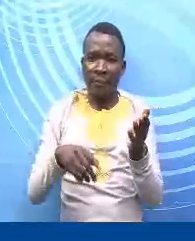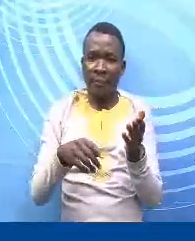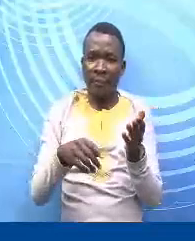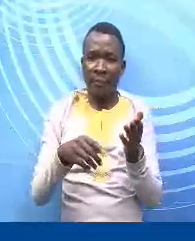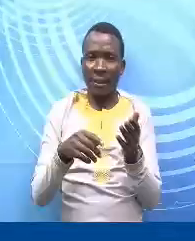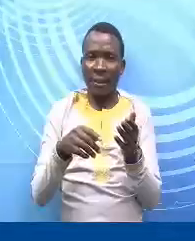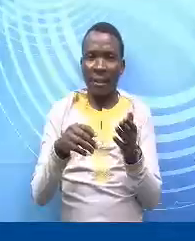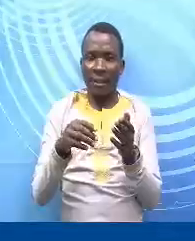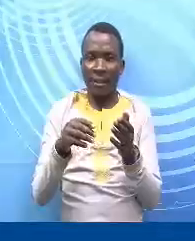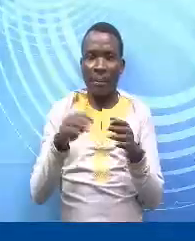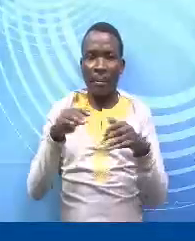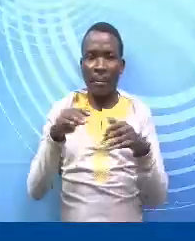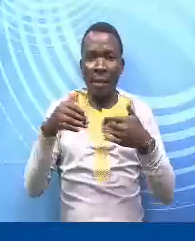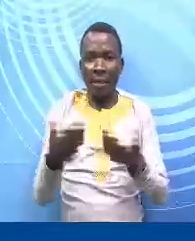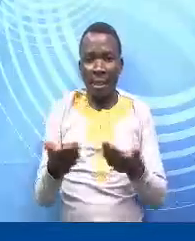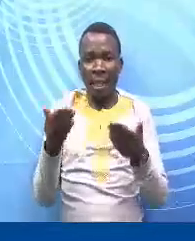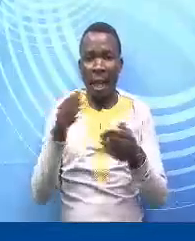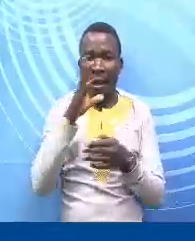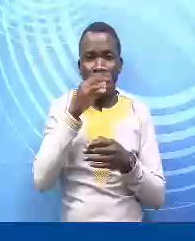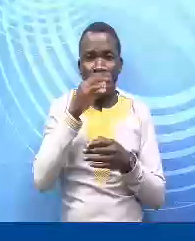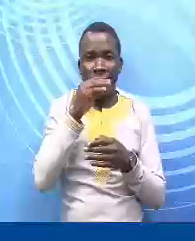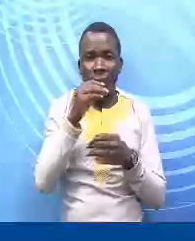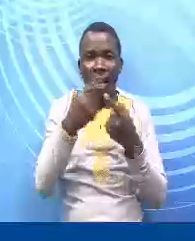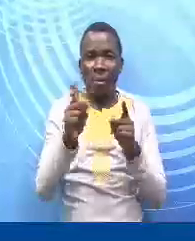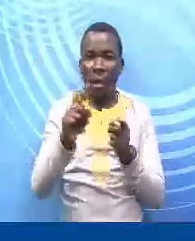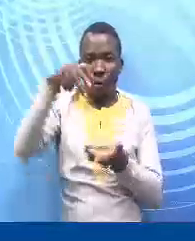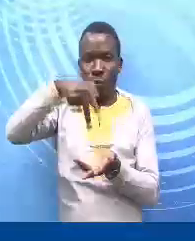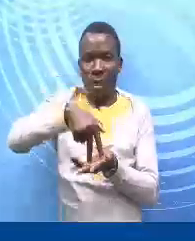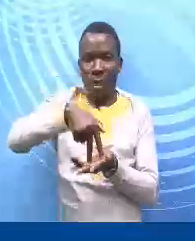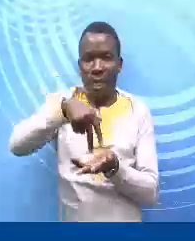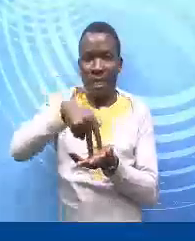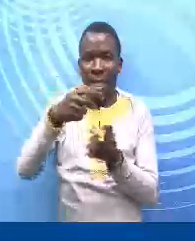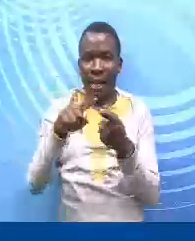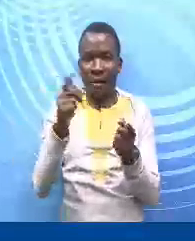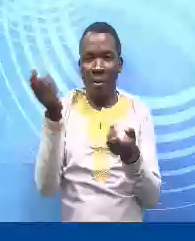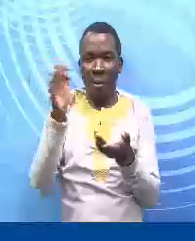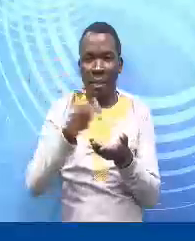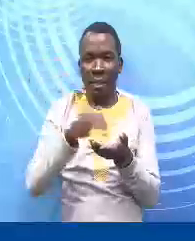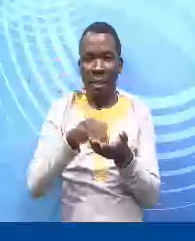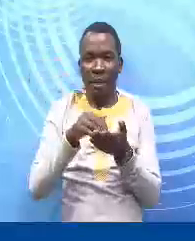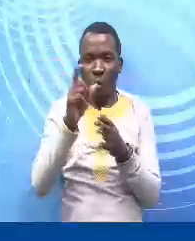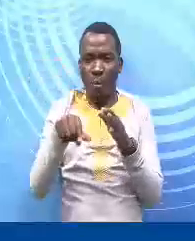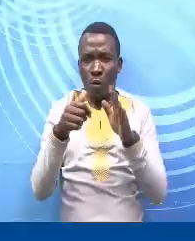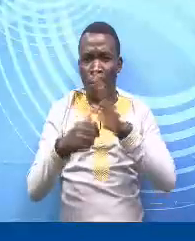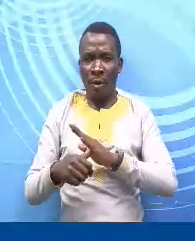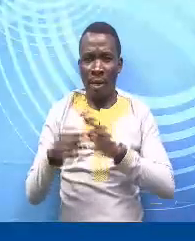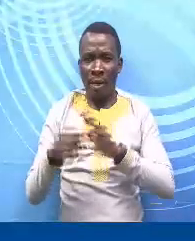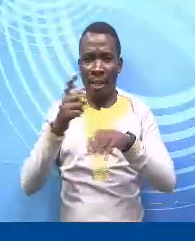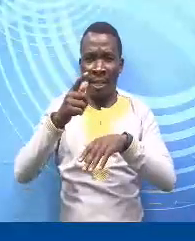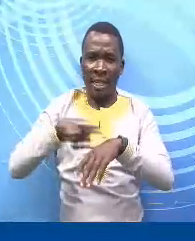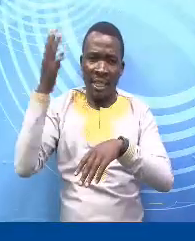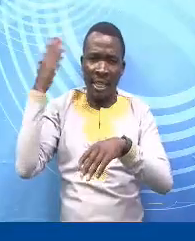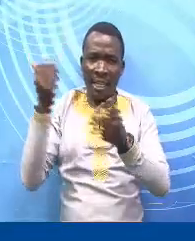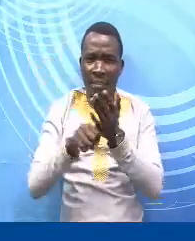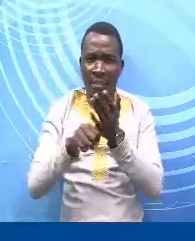ariko ntabwo usibye kumva bivuga ntabwo tubihagazeho icyakora we ni umuntu wiyenza nk'ejo bundi hari ikibazo